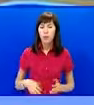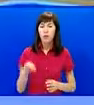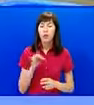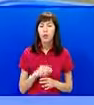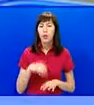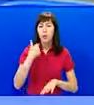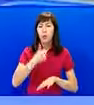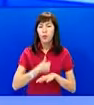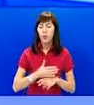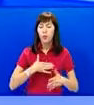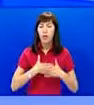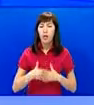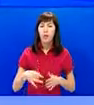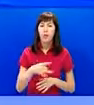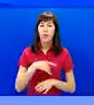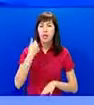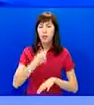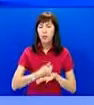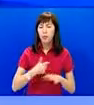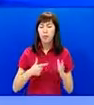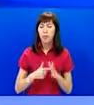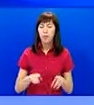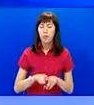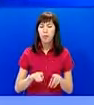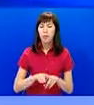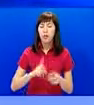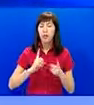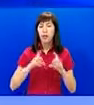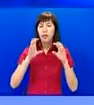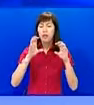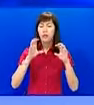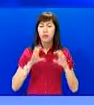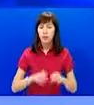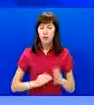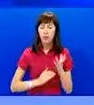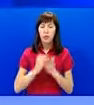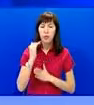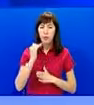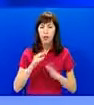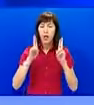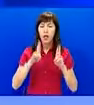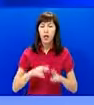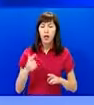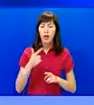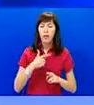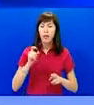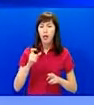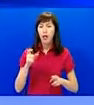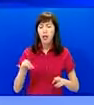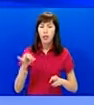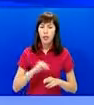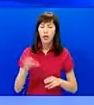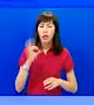также акимом и активом района. Главная цель – разъяснить изменения в законодательстве, повышение правовой грамотности населения, а